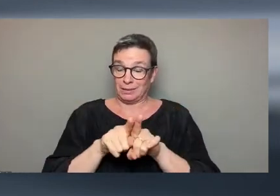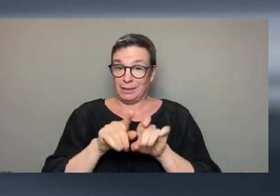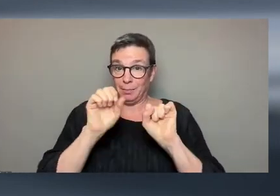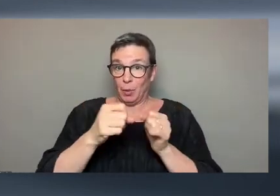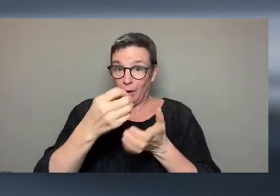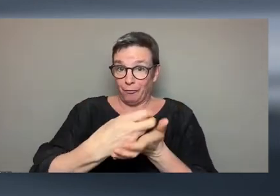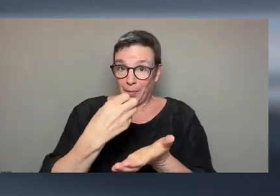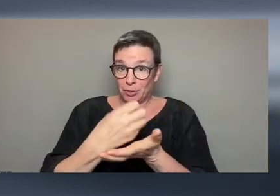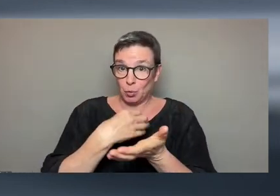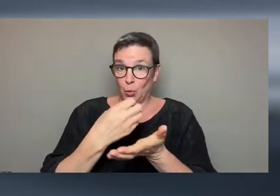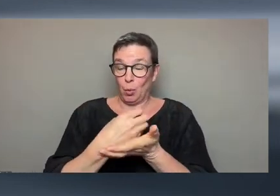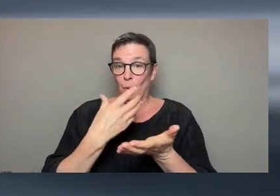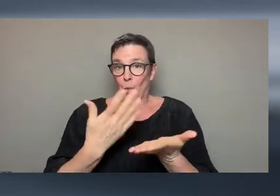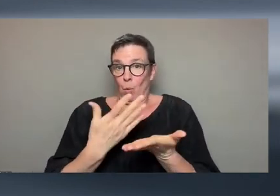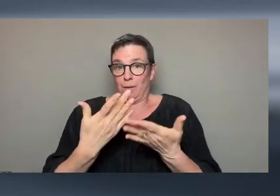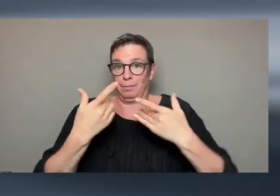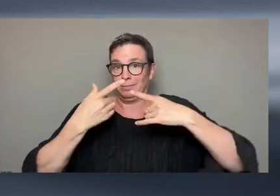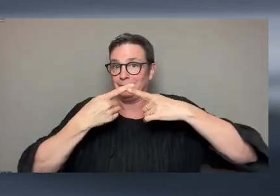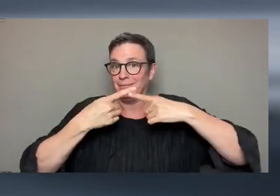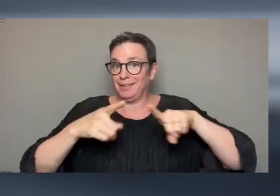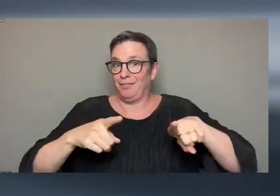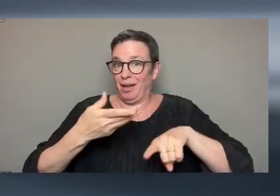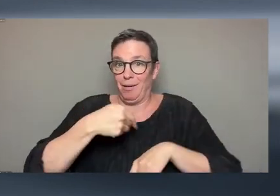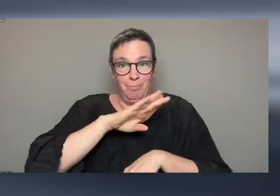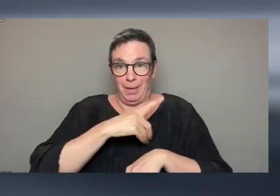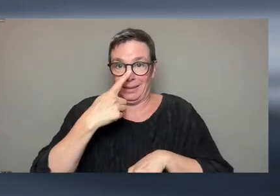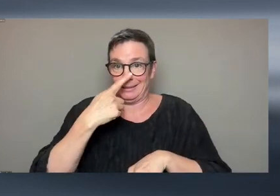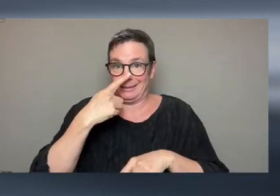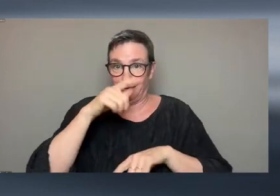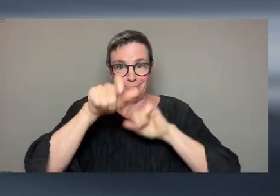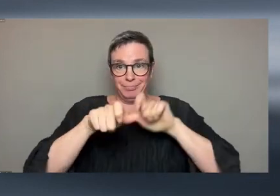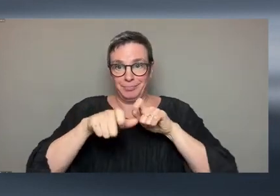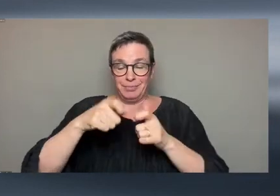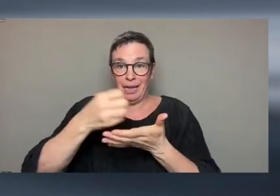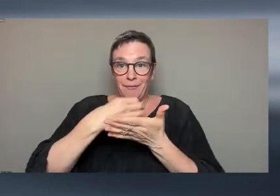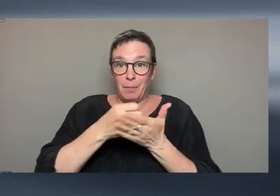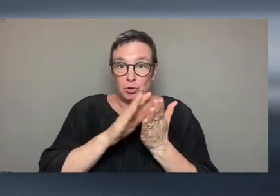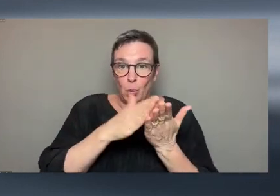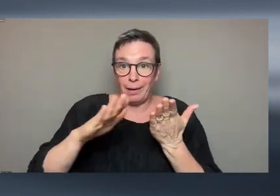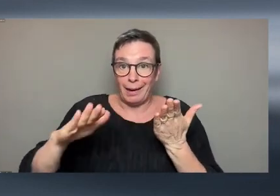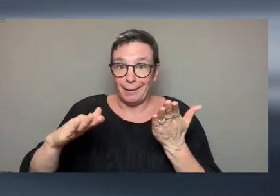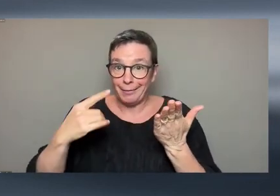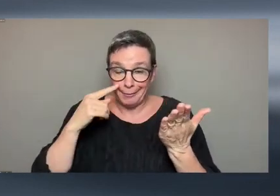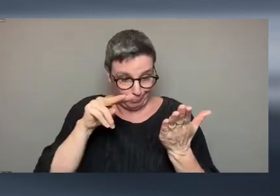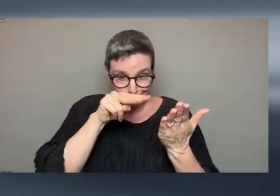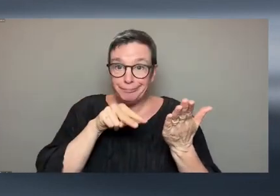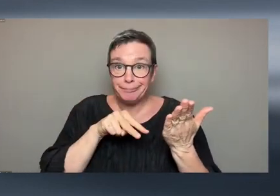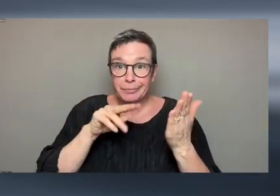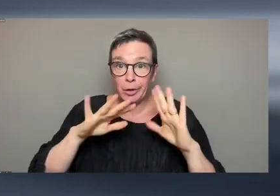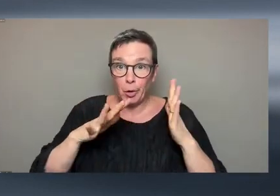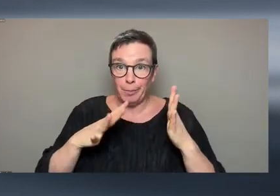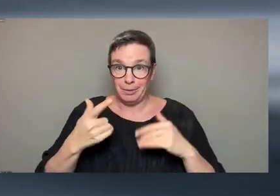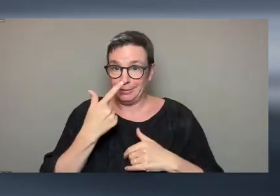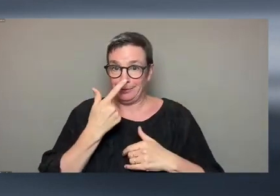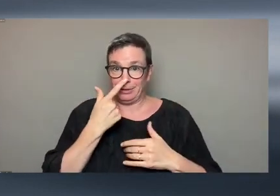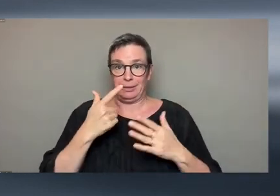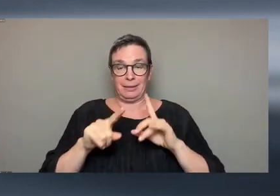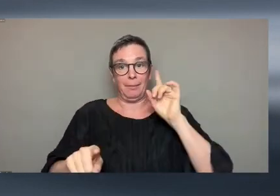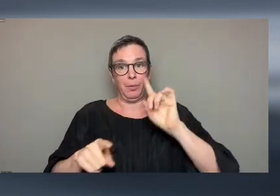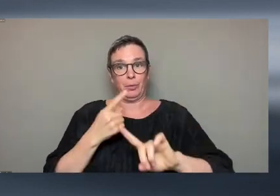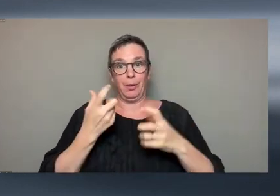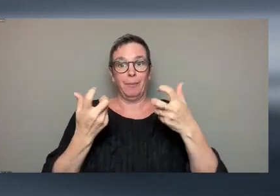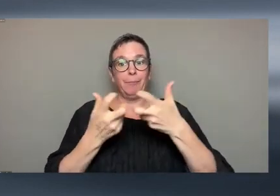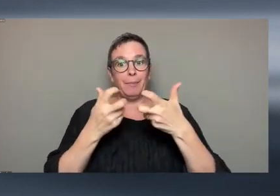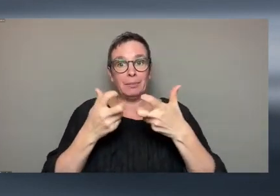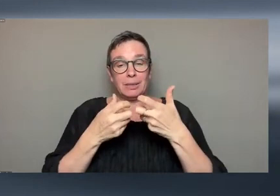informations différemment, car ce n'est pas forcément adapté à tout le monde, de pouvoir orienter les gens dans la gare de manière différente. Par exemple, de pouvoir dire